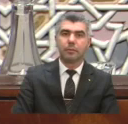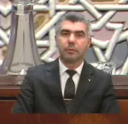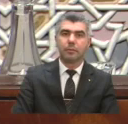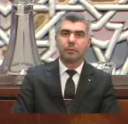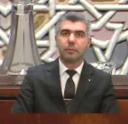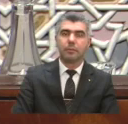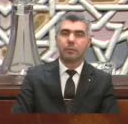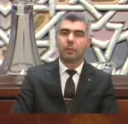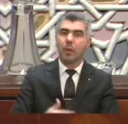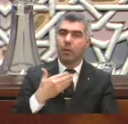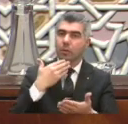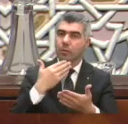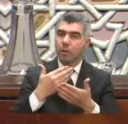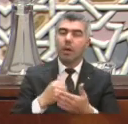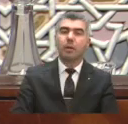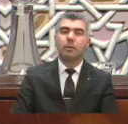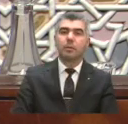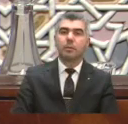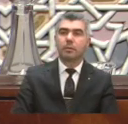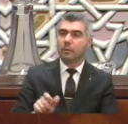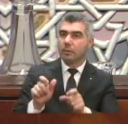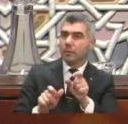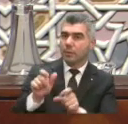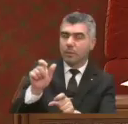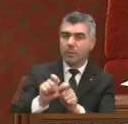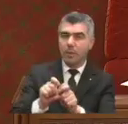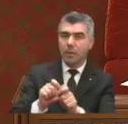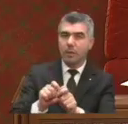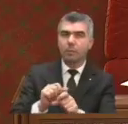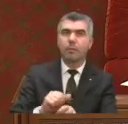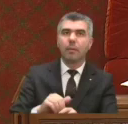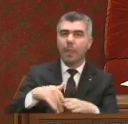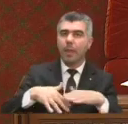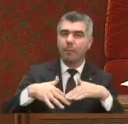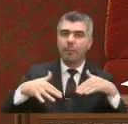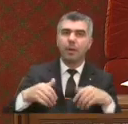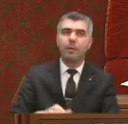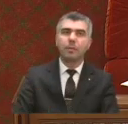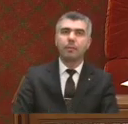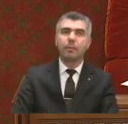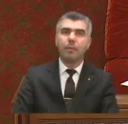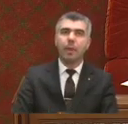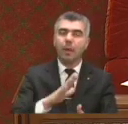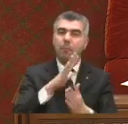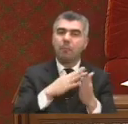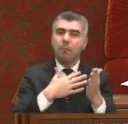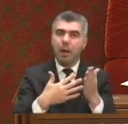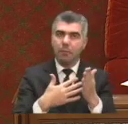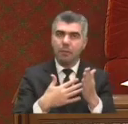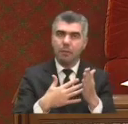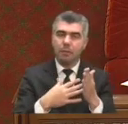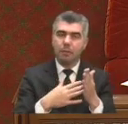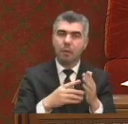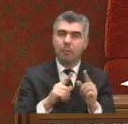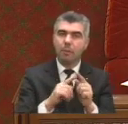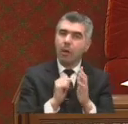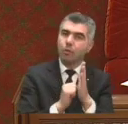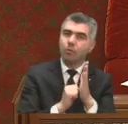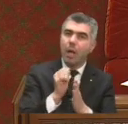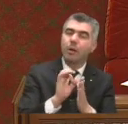شكرا السيدات والسادة النواب. البرنامج ديال أوراش هو برنامج